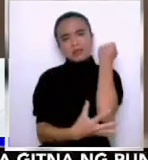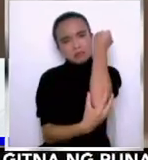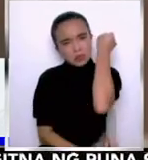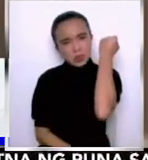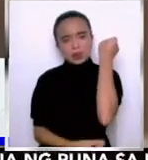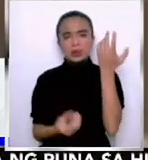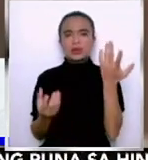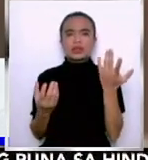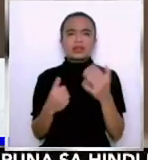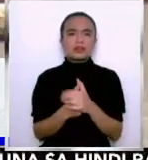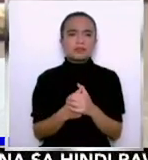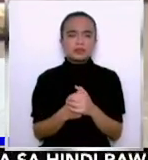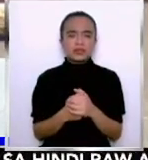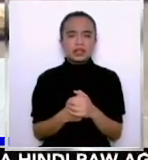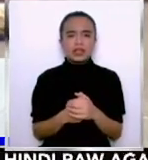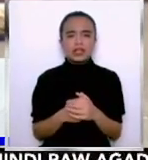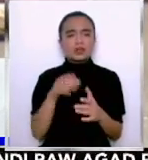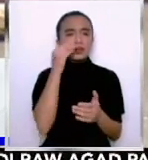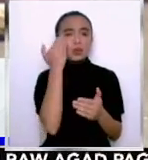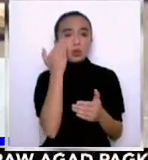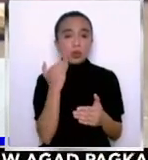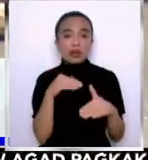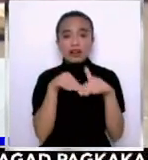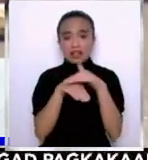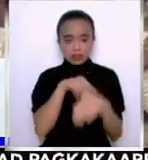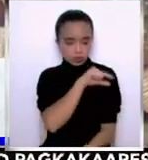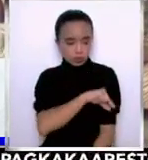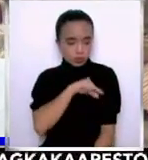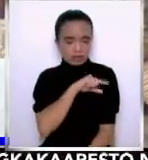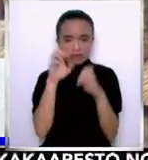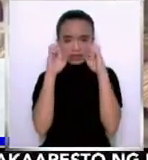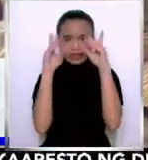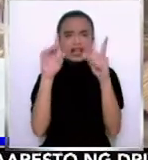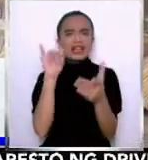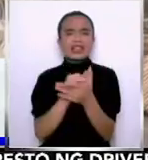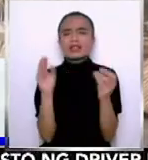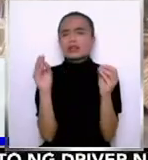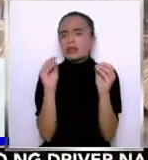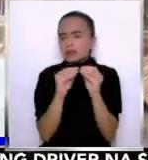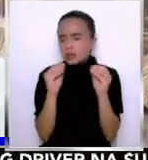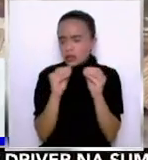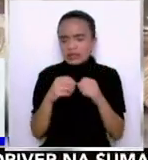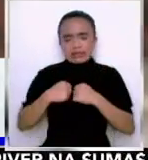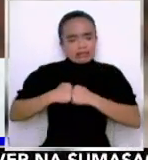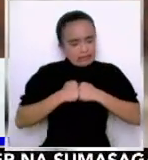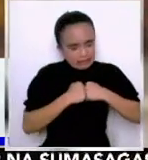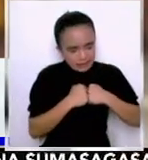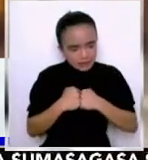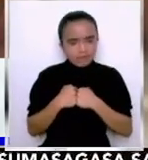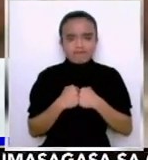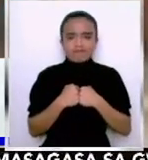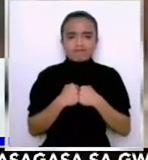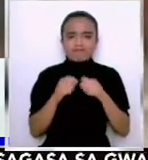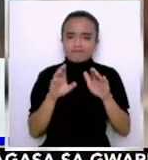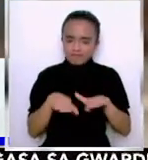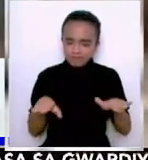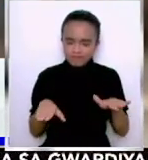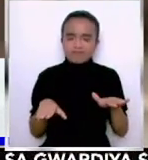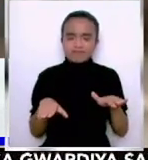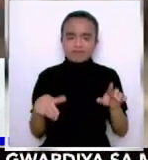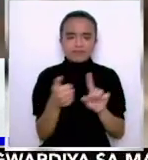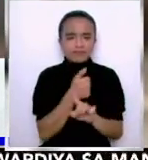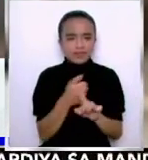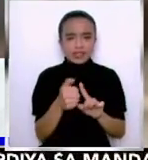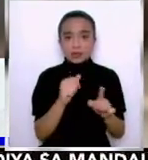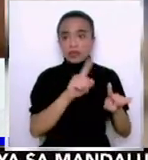akses sa wastong edukasyon ang mas lalo pang nagpasadlak sa mga bata na maabuso. Sa ilalim ng iba't ibang batas